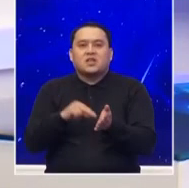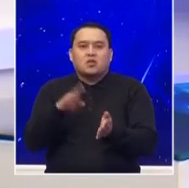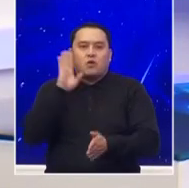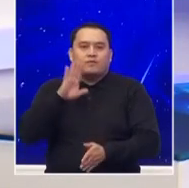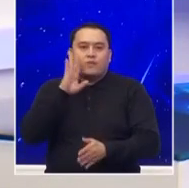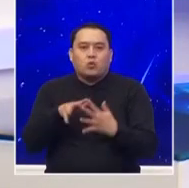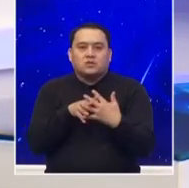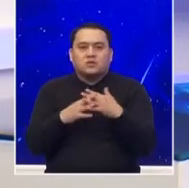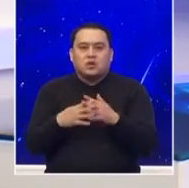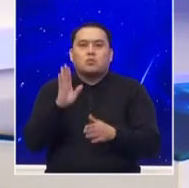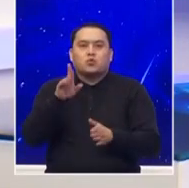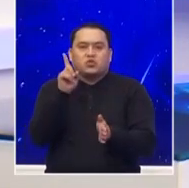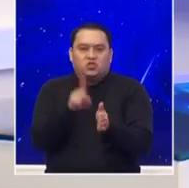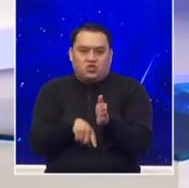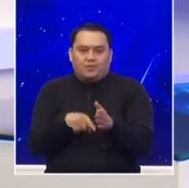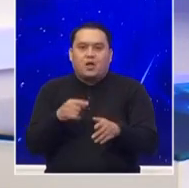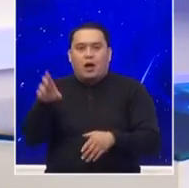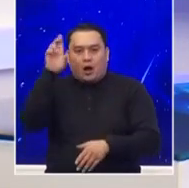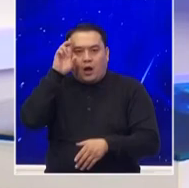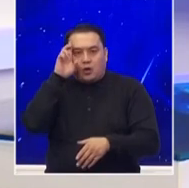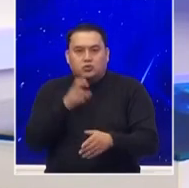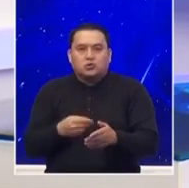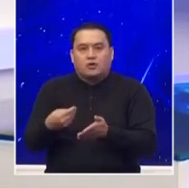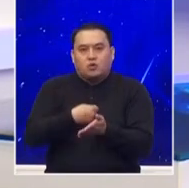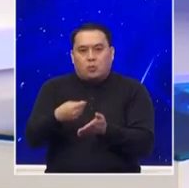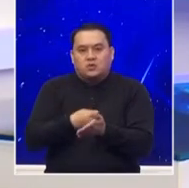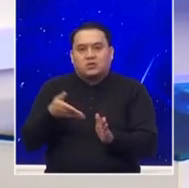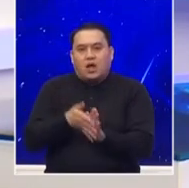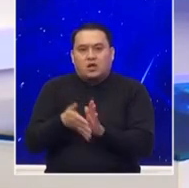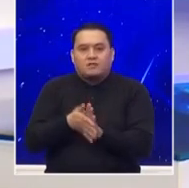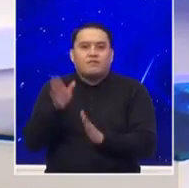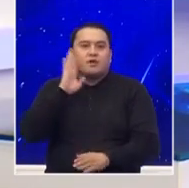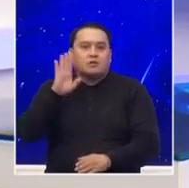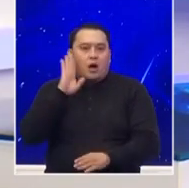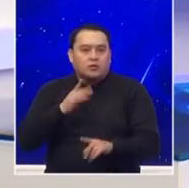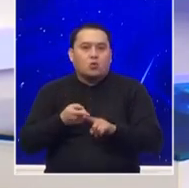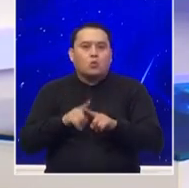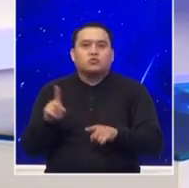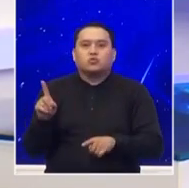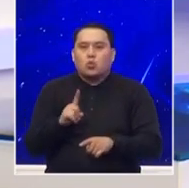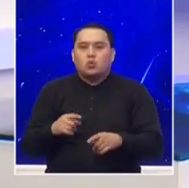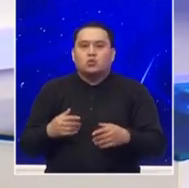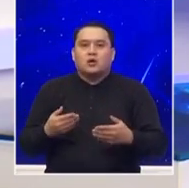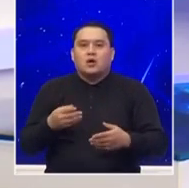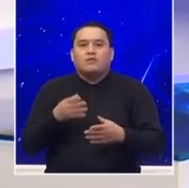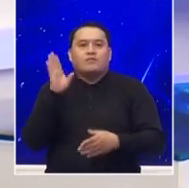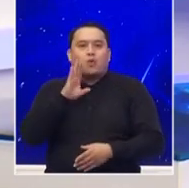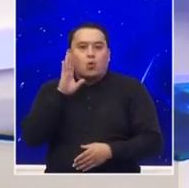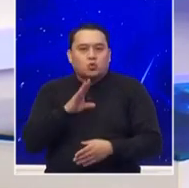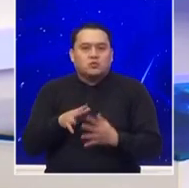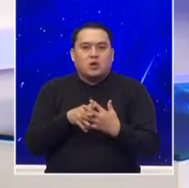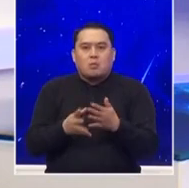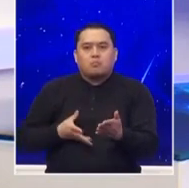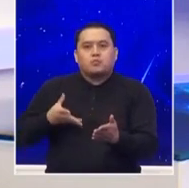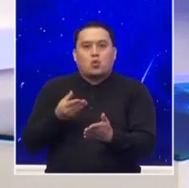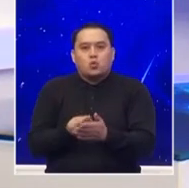для сельчан станут дешевле. Государство будет частично субсидировать затраты на водоснабжение. Дело в том, что за живительную влагу сельчане